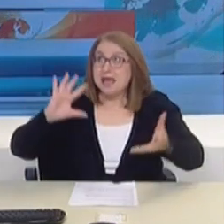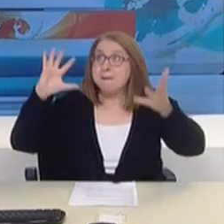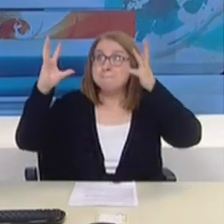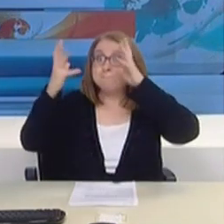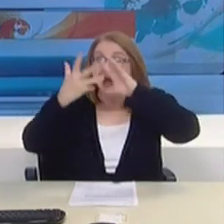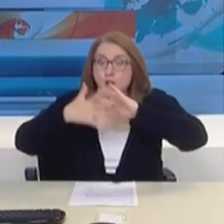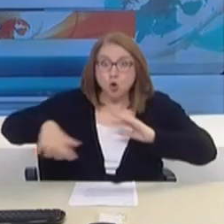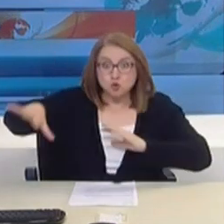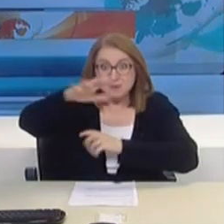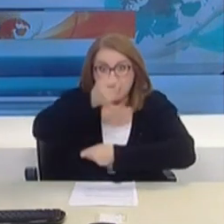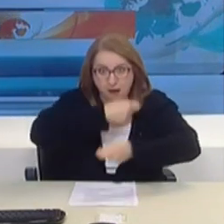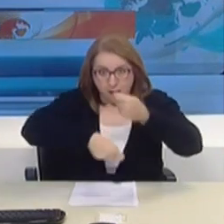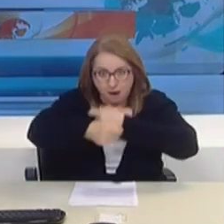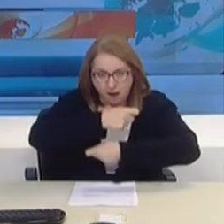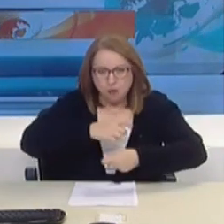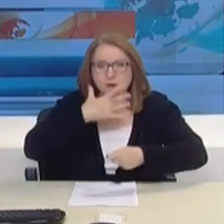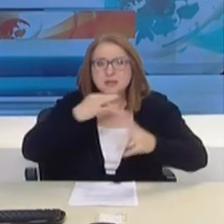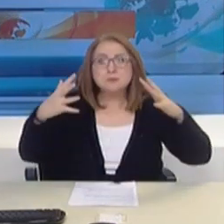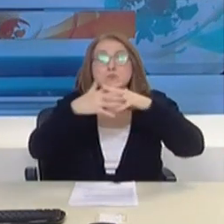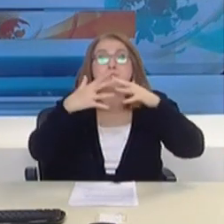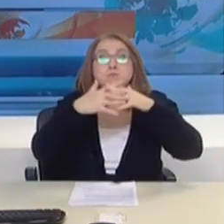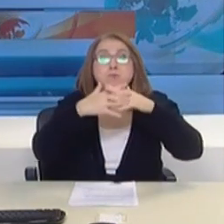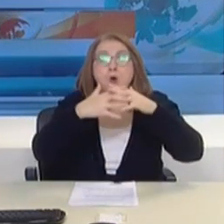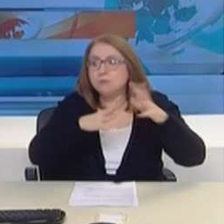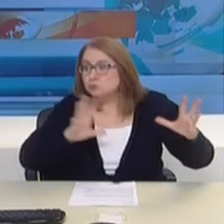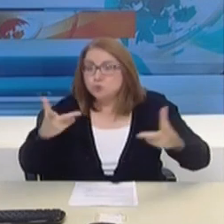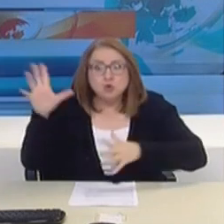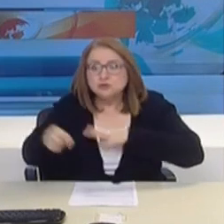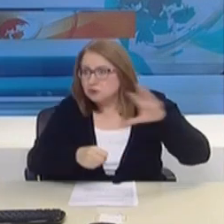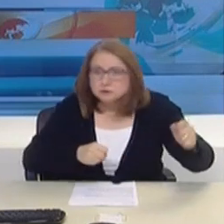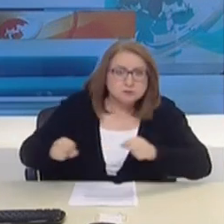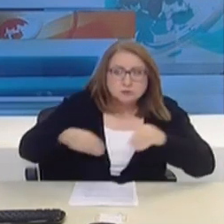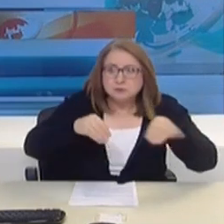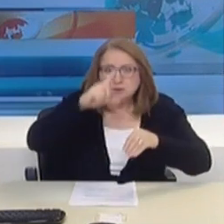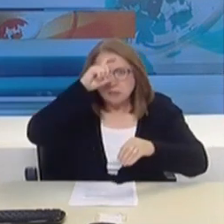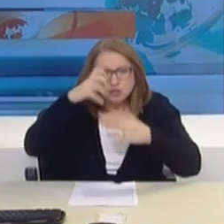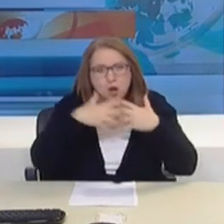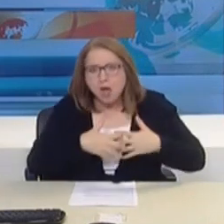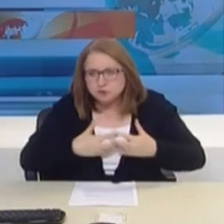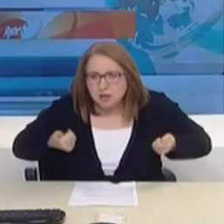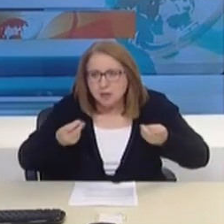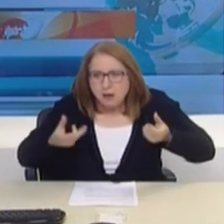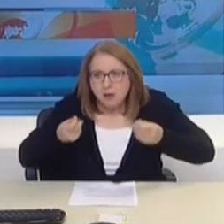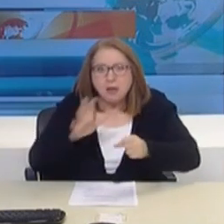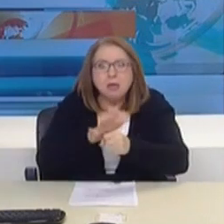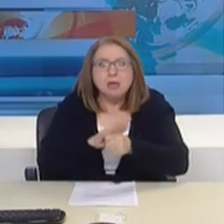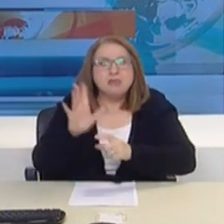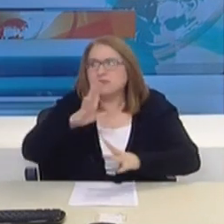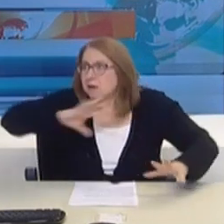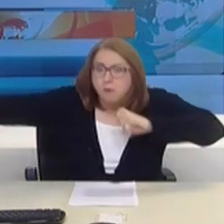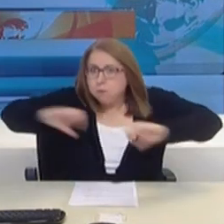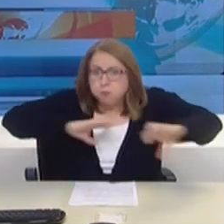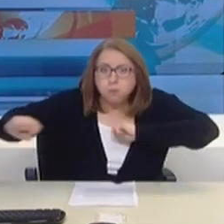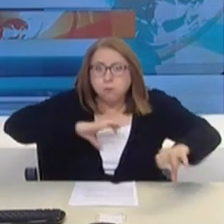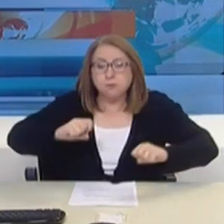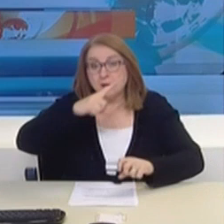προμήθεια υλικών άμεσης ανάγκης, κάνοντας τη διαδικασία ολοκλήρωσης παραλαβής δύσκολη. Πολύ δύσκολη. Δεν